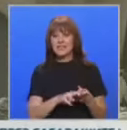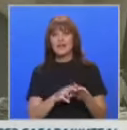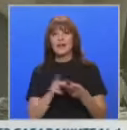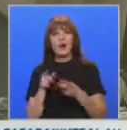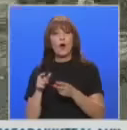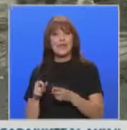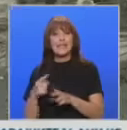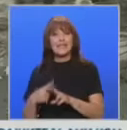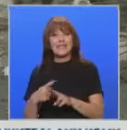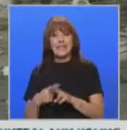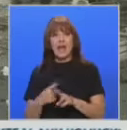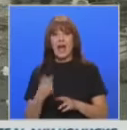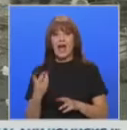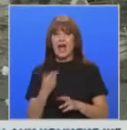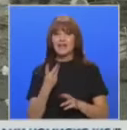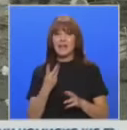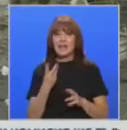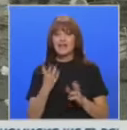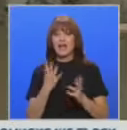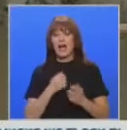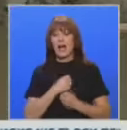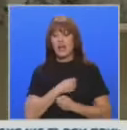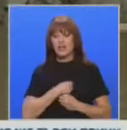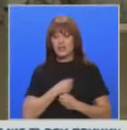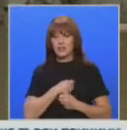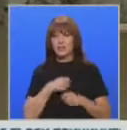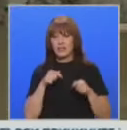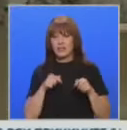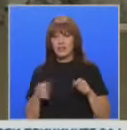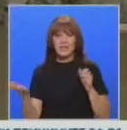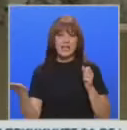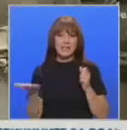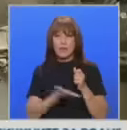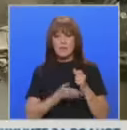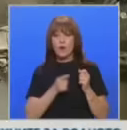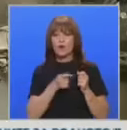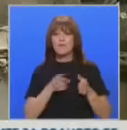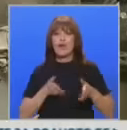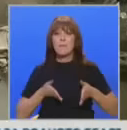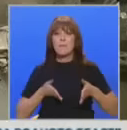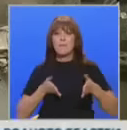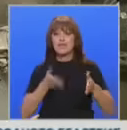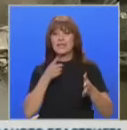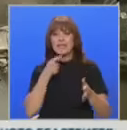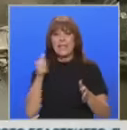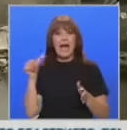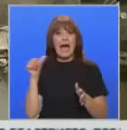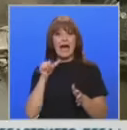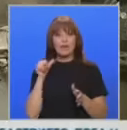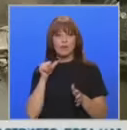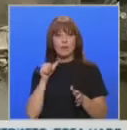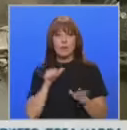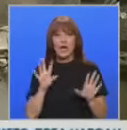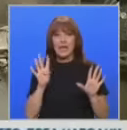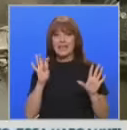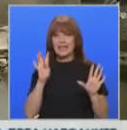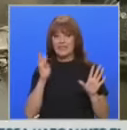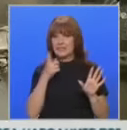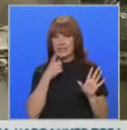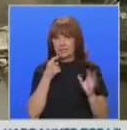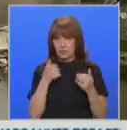Третият е критичен. По главния път Царево-Ахтопол днес беше съборен, тъй като пропадна и е опасен. Той е от 90-та година.